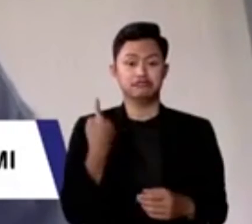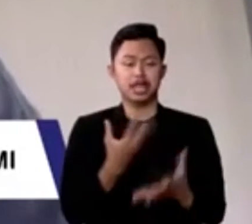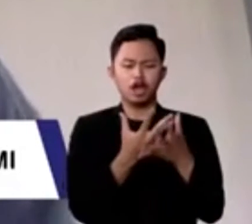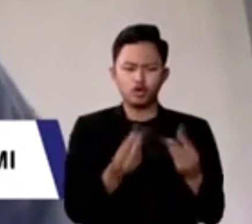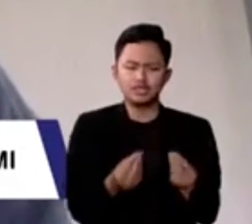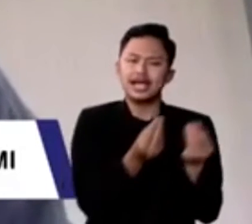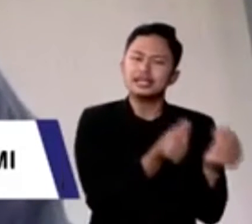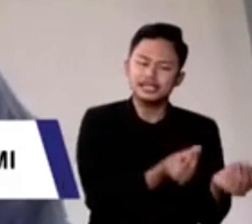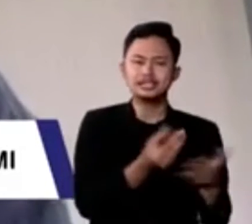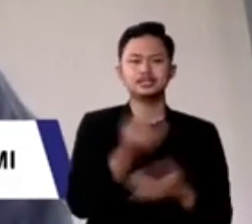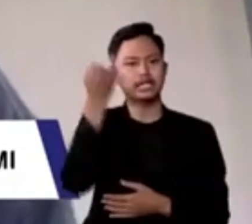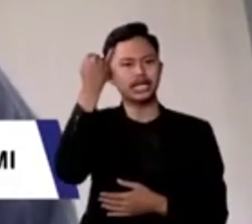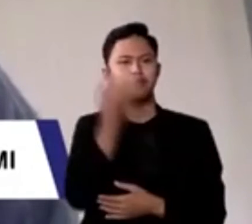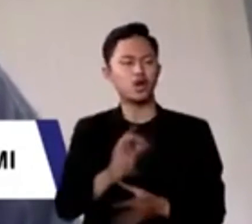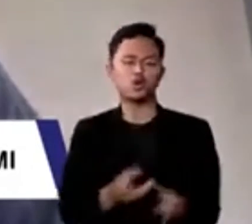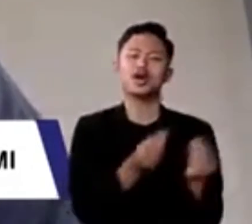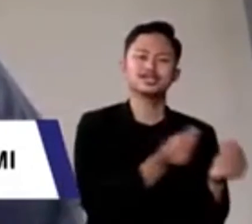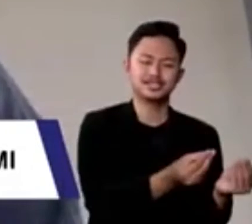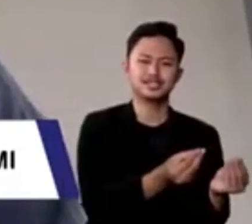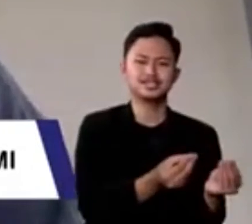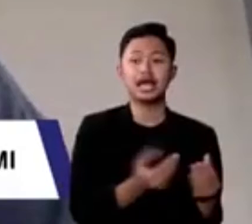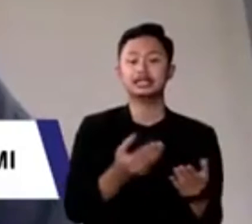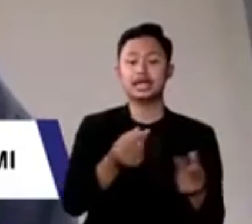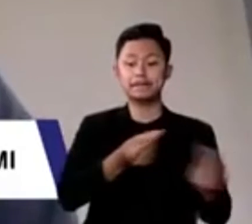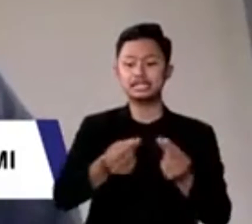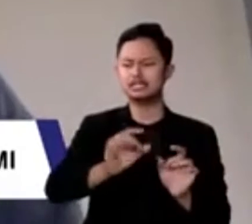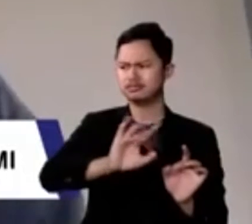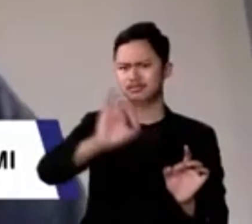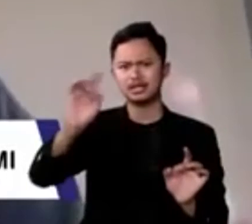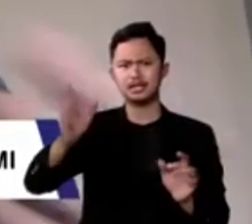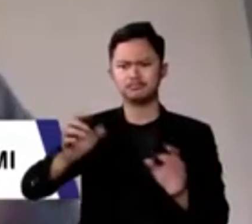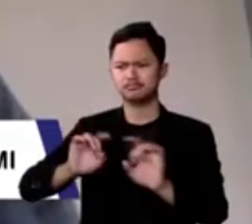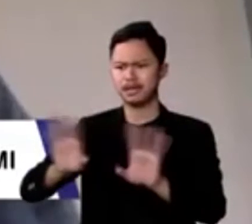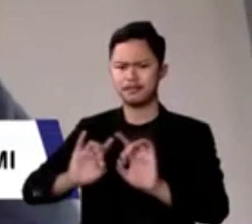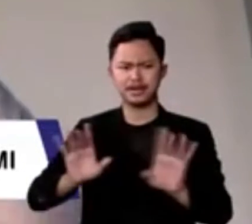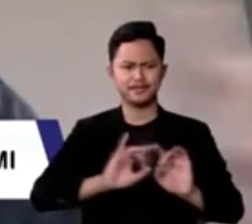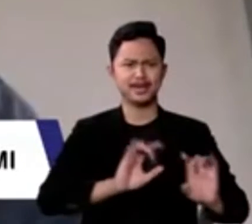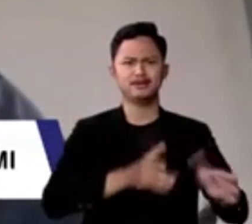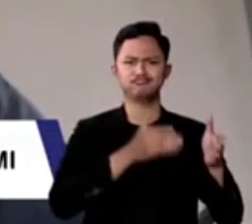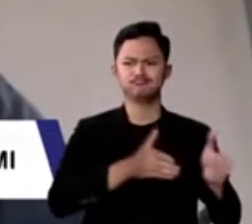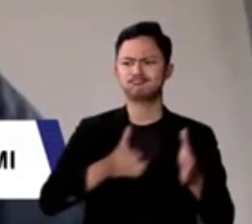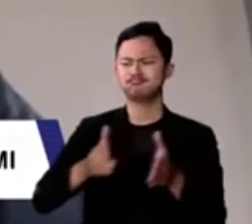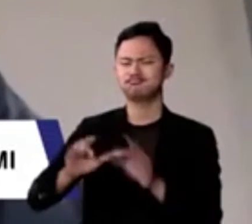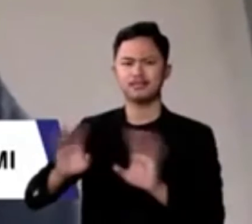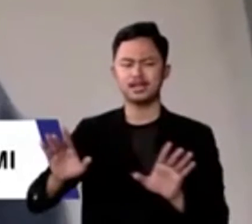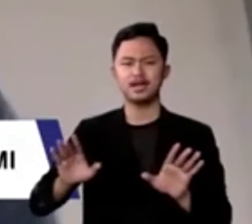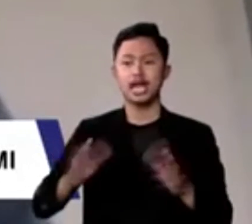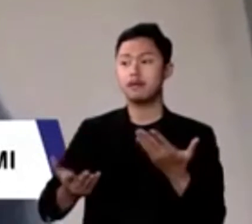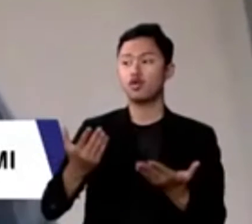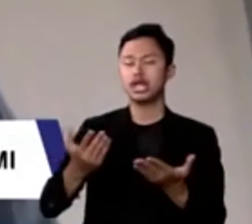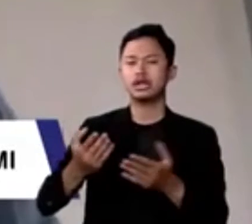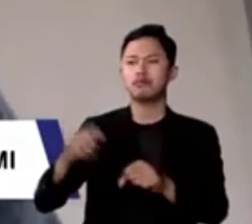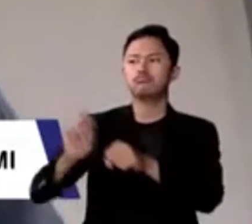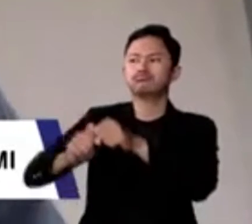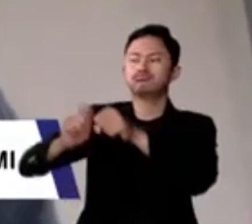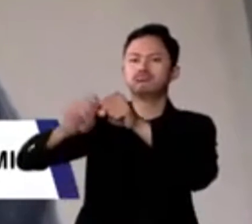atas yang disukai jalan gitu kirim masing-masing industri juga gede nih Project Tentang yang dari mereka kering atau mungkin